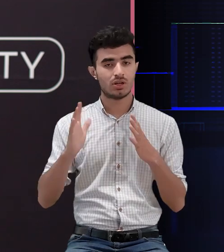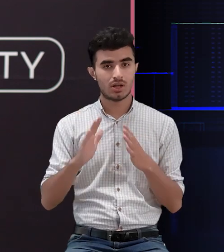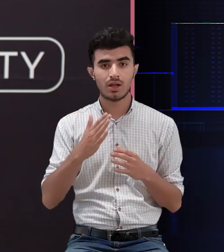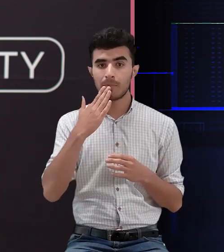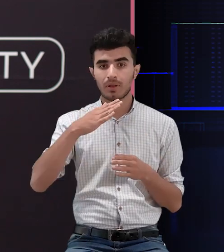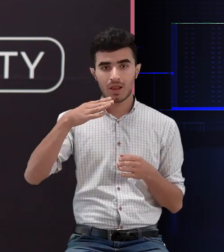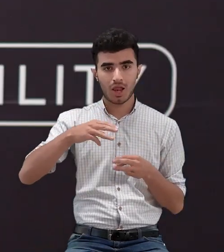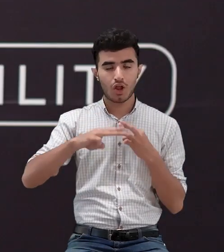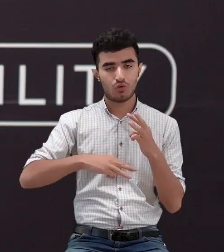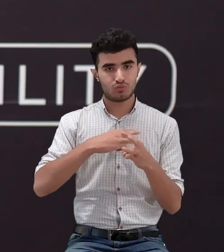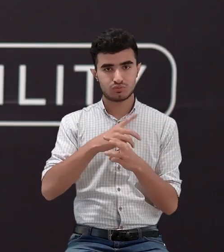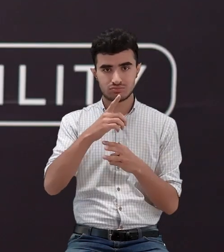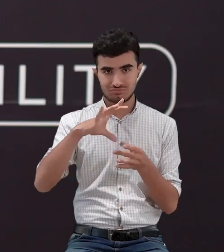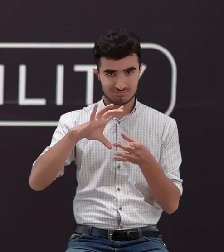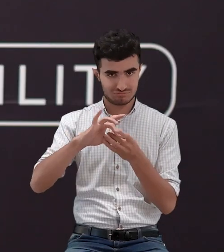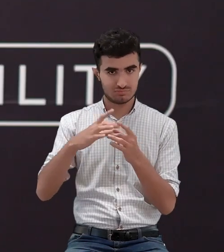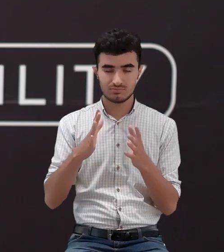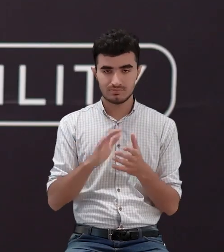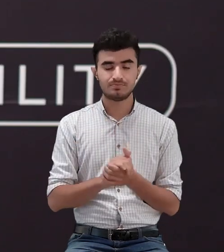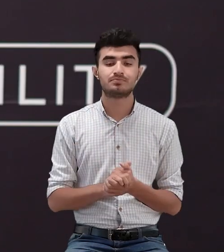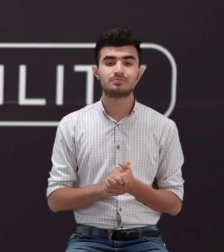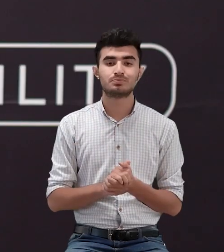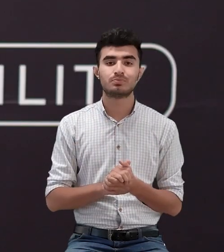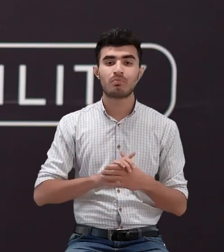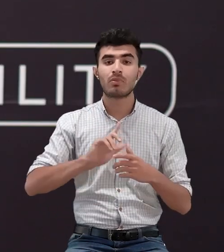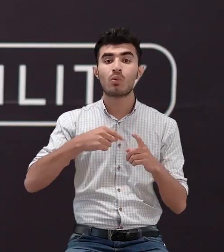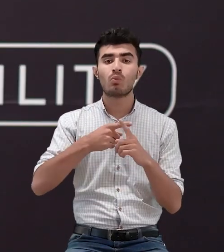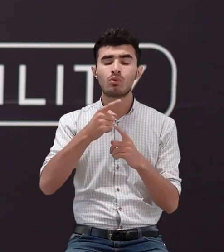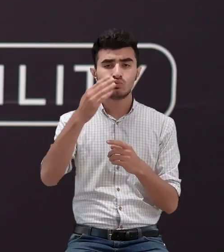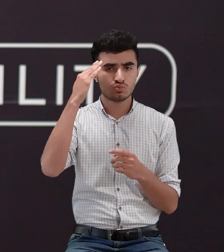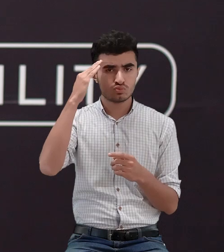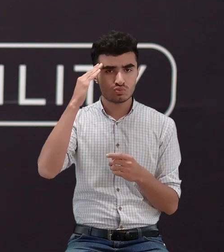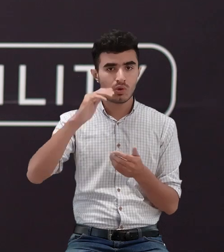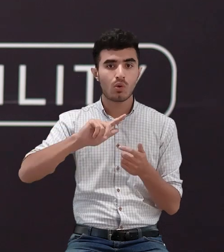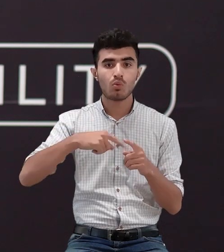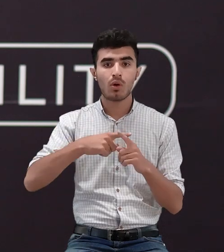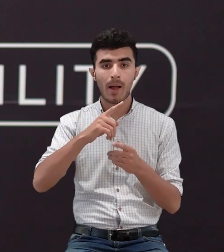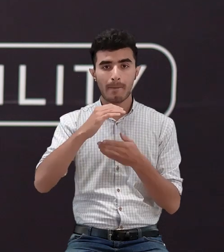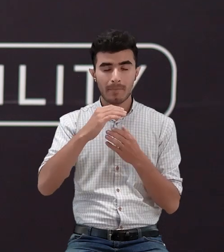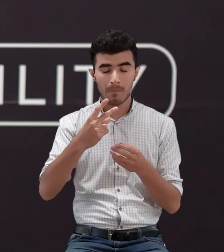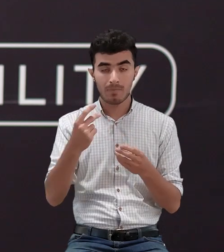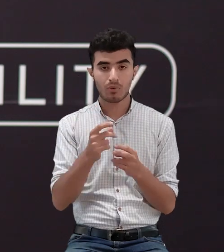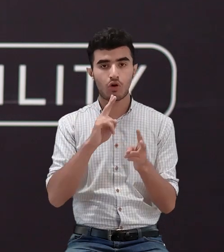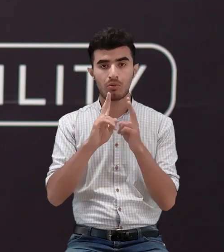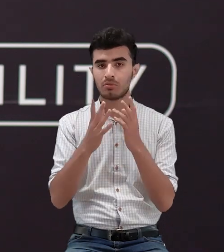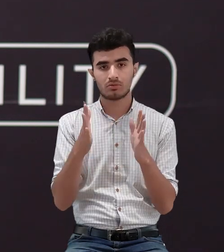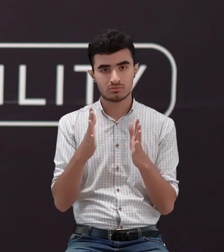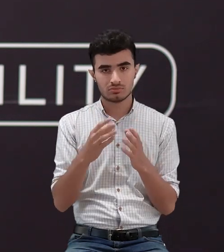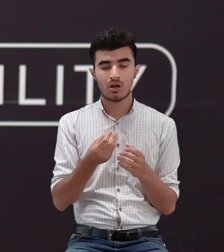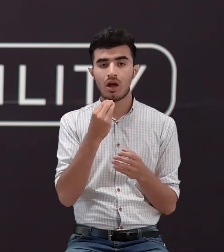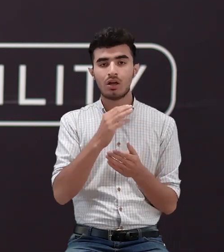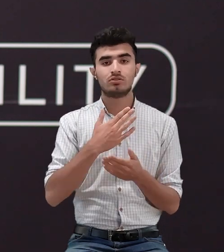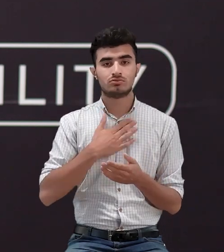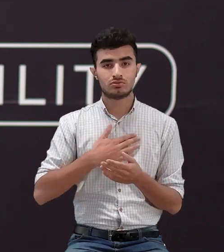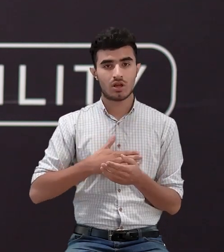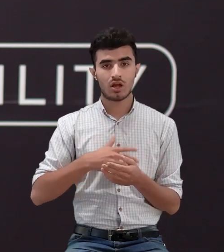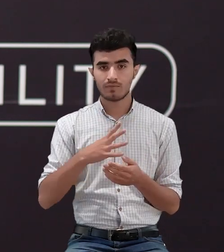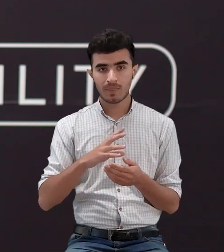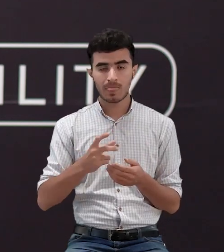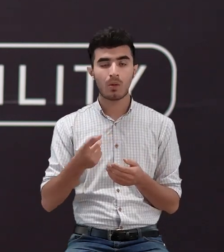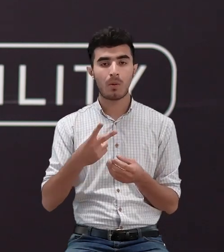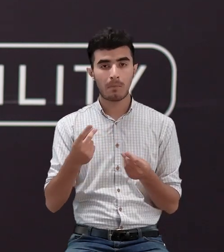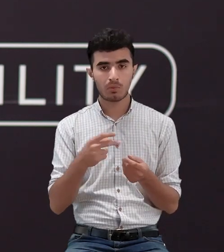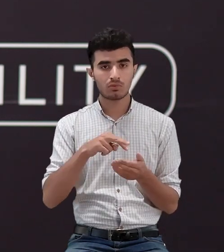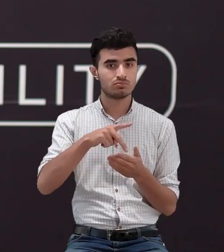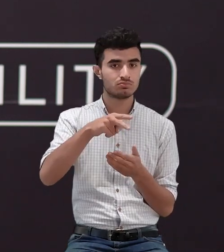लिए बनी ही नहीं. अब जब आपको ये पता चलता है कि आपका बच्चा वक्त पर नहीं बोल रहा, या ठीक से खाना नहीं खा रहा, या उठ के सही नहीं बैठ